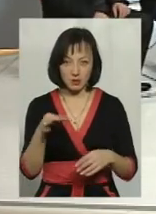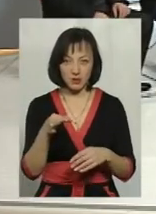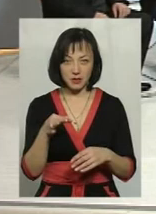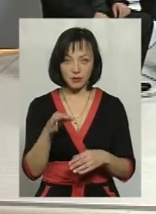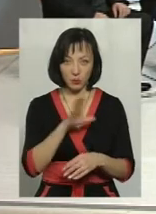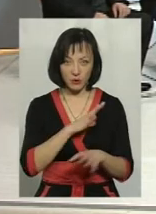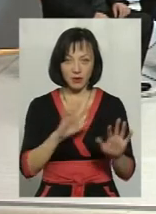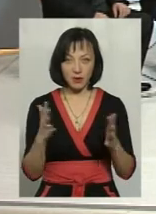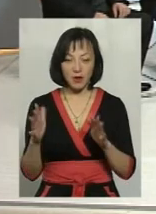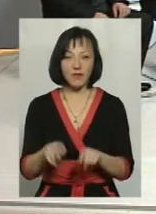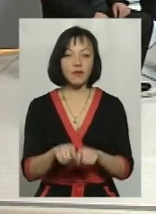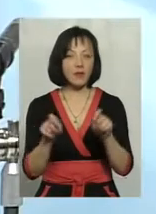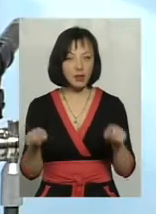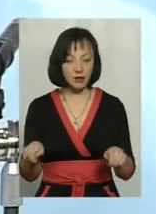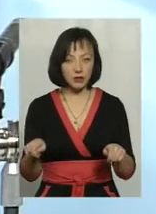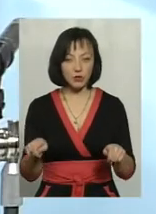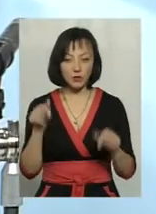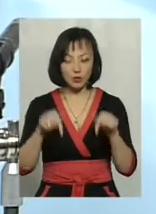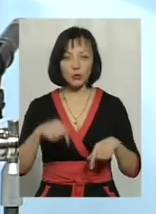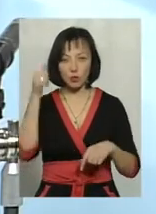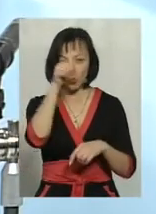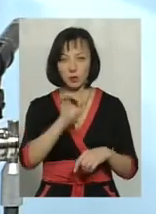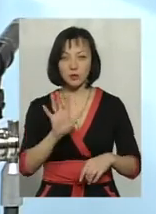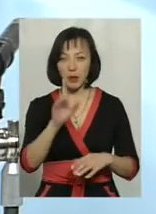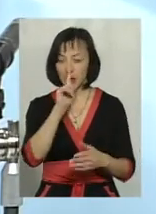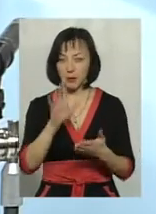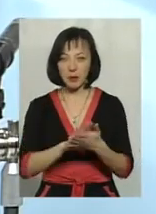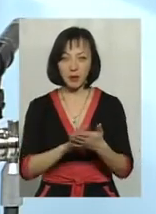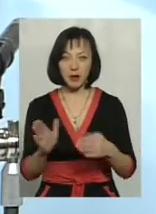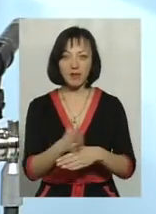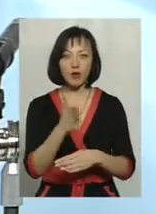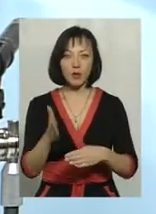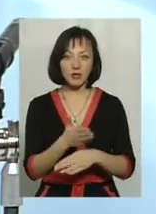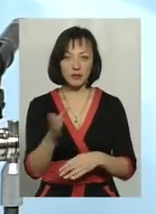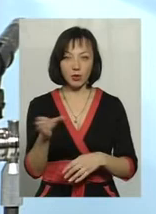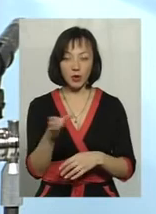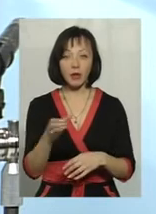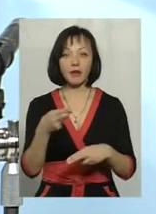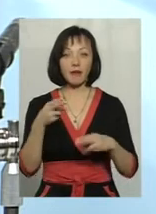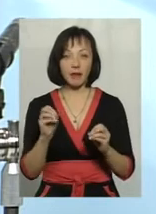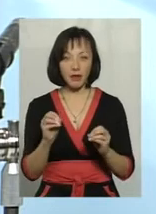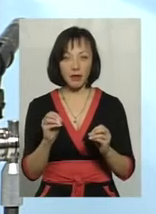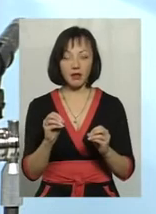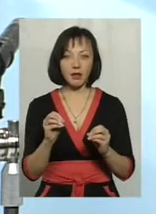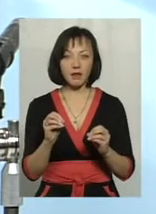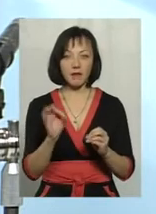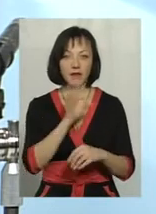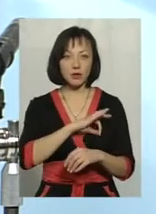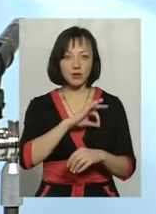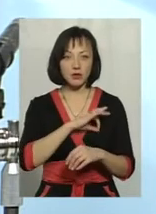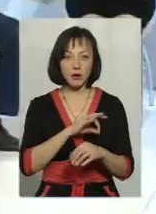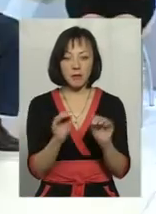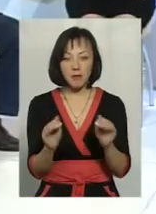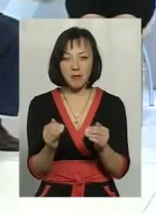В нас в області були виробництва? Викрито в цьому році 5 підпільних виробництв, де застосовувався